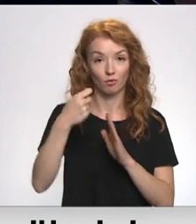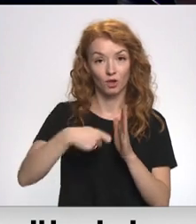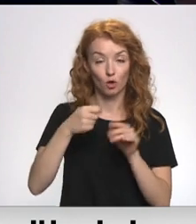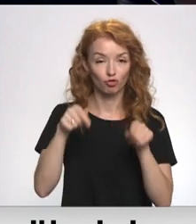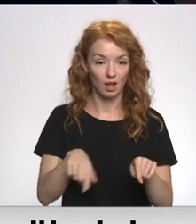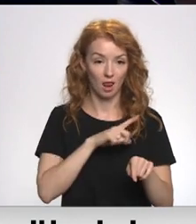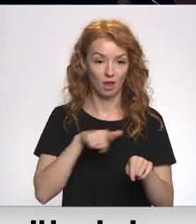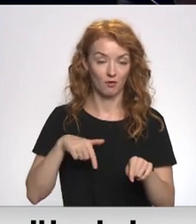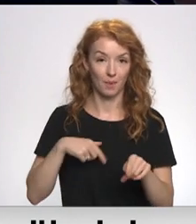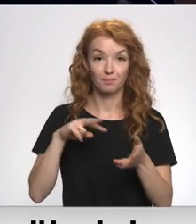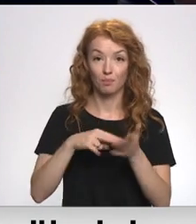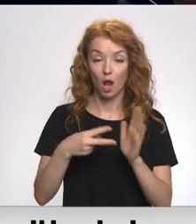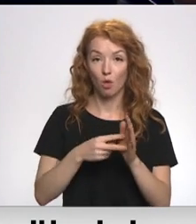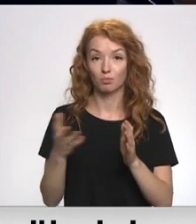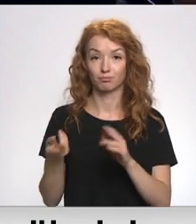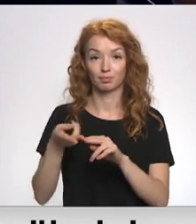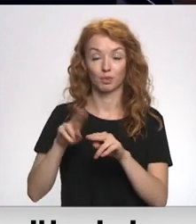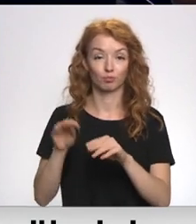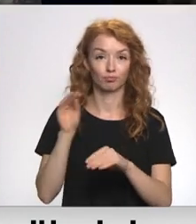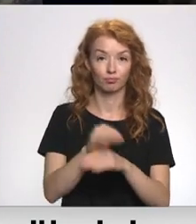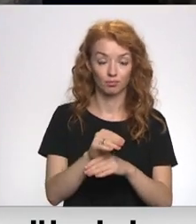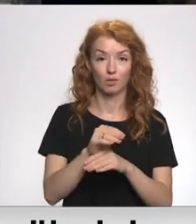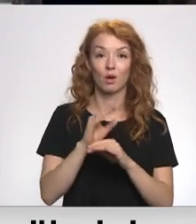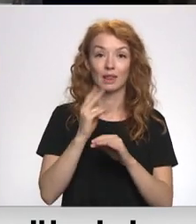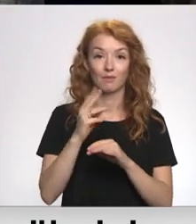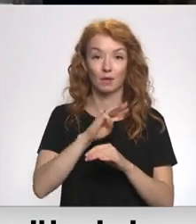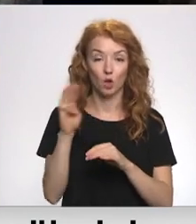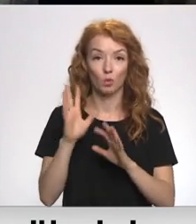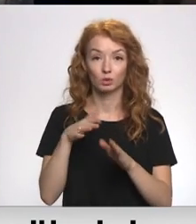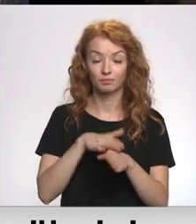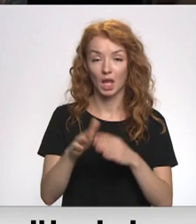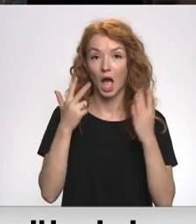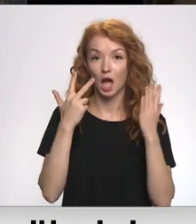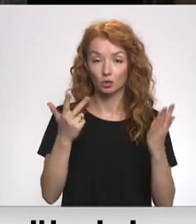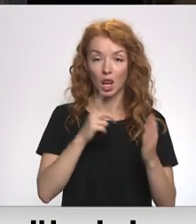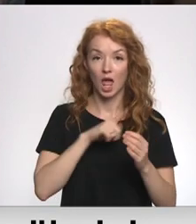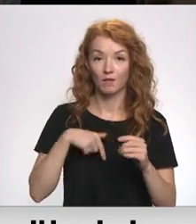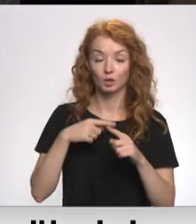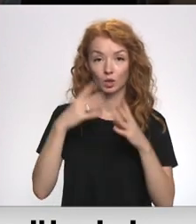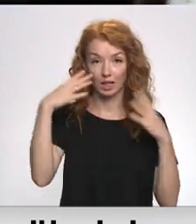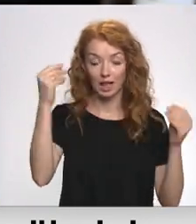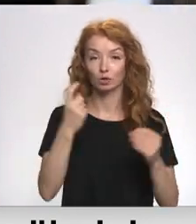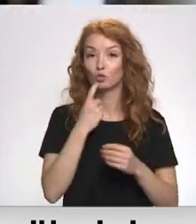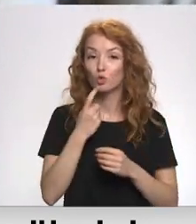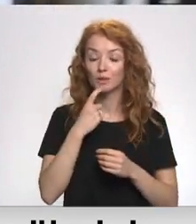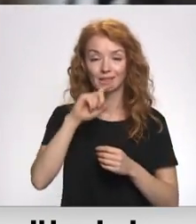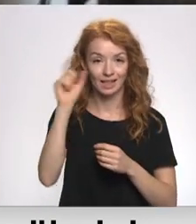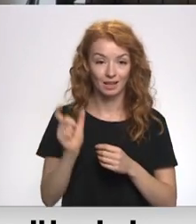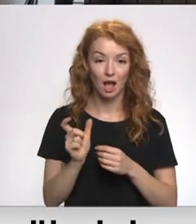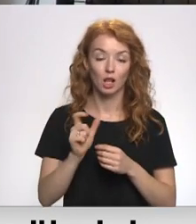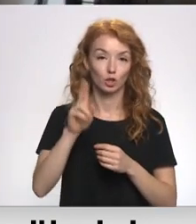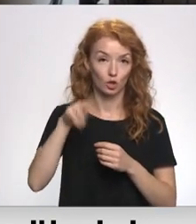Ir paredzēts, ka ar papildu piešķirto finansējumu tiks īstenoti 8 Latvijas un Nīderlandes, Somijas,